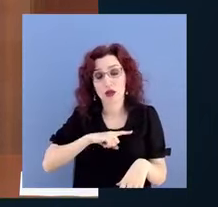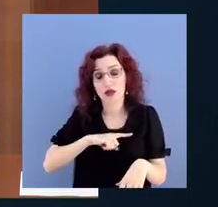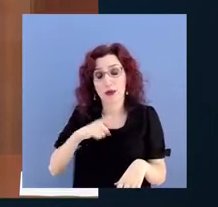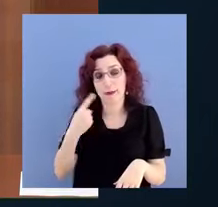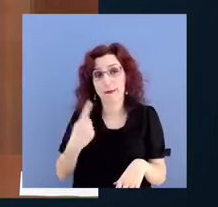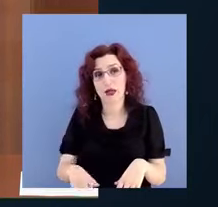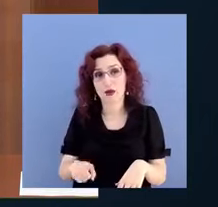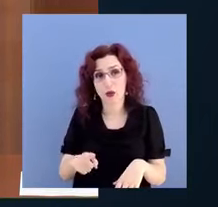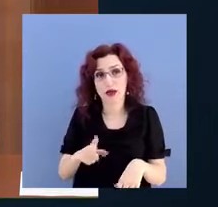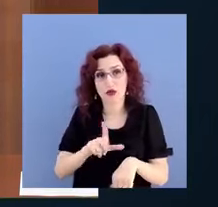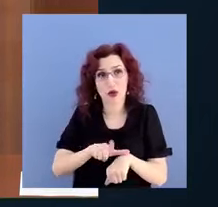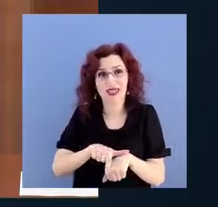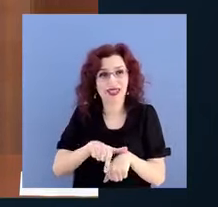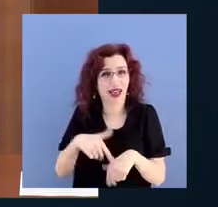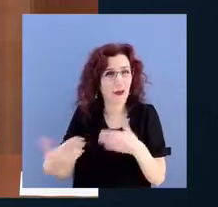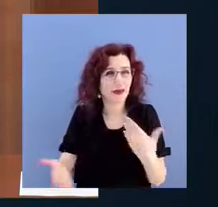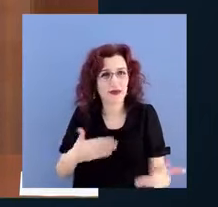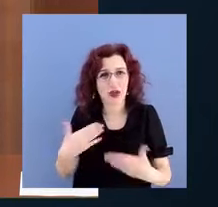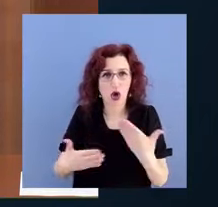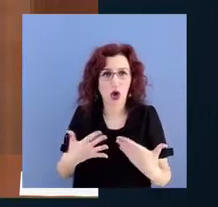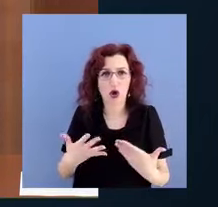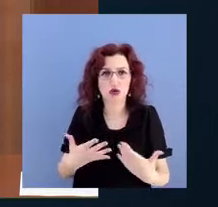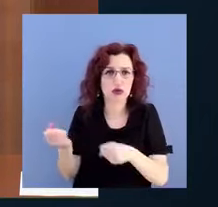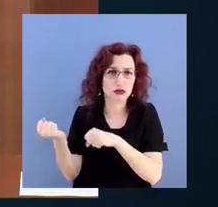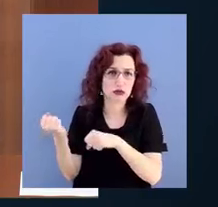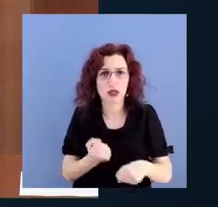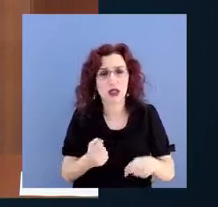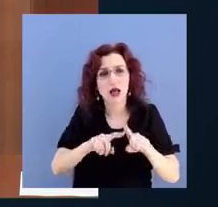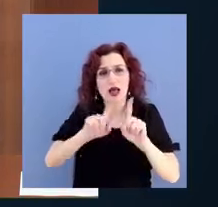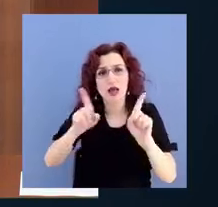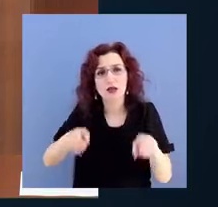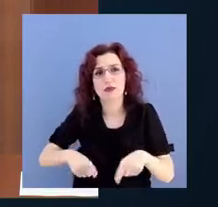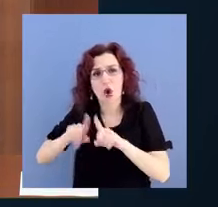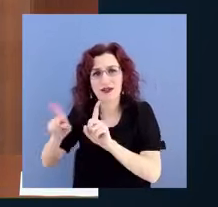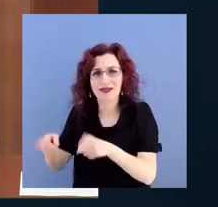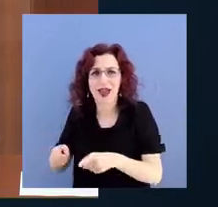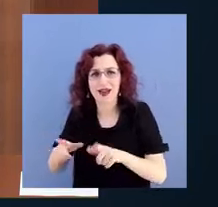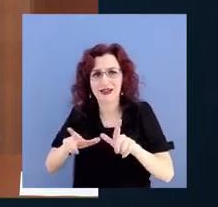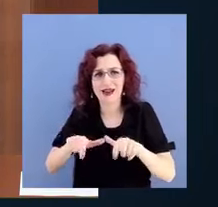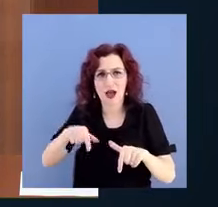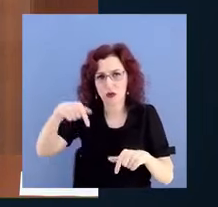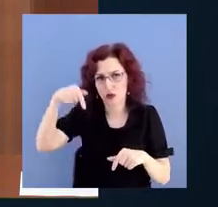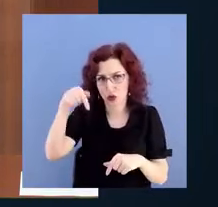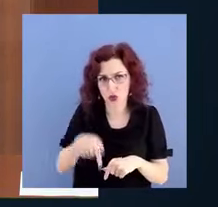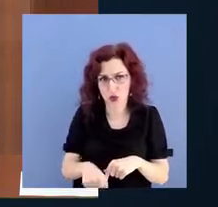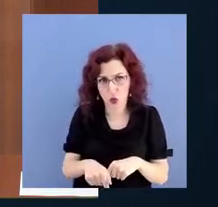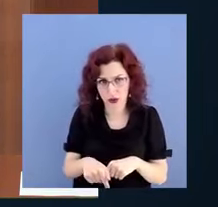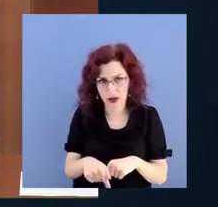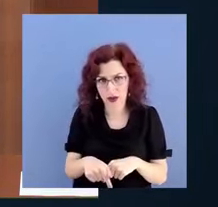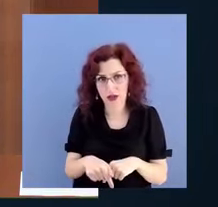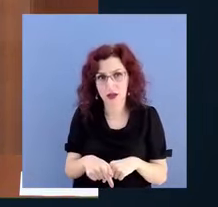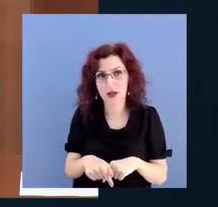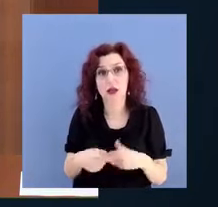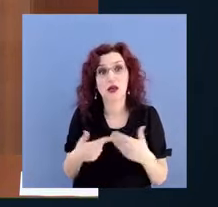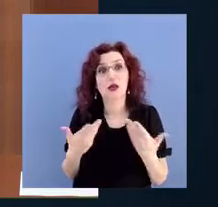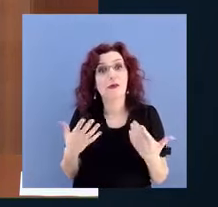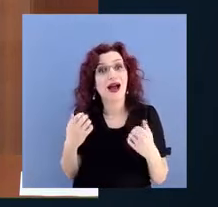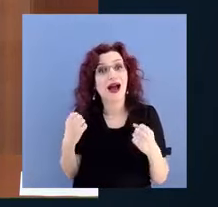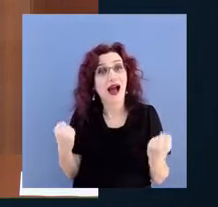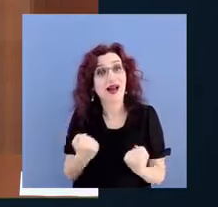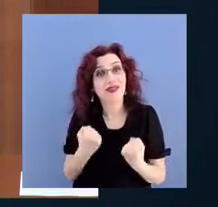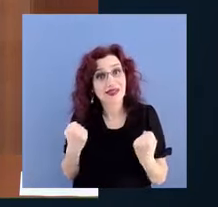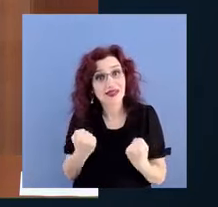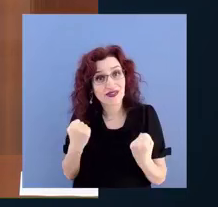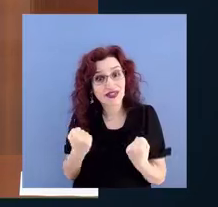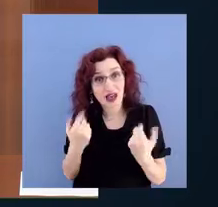tempi rapidissimi i due sportelli al sud non si ferma qui ovviamente l'attività perché il processo